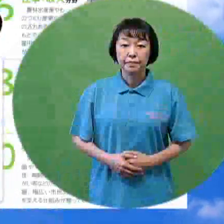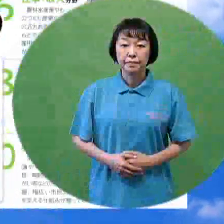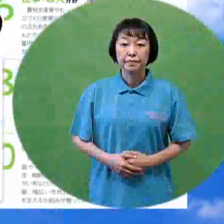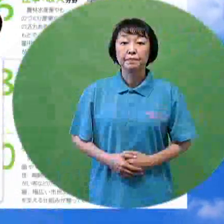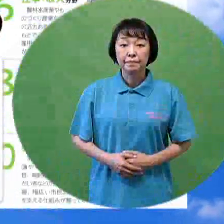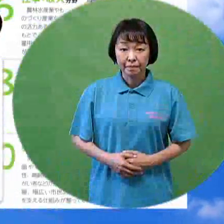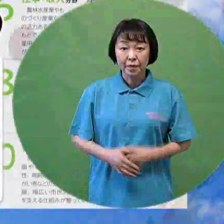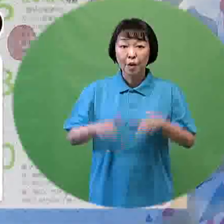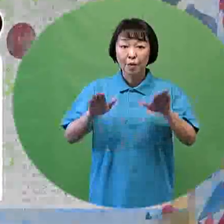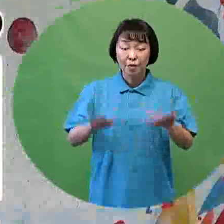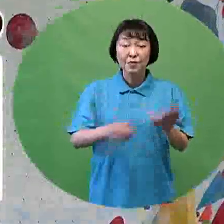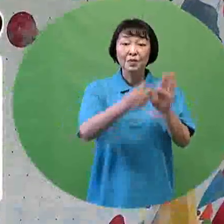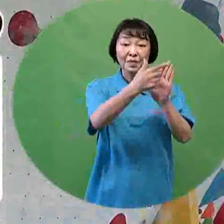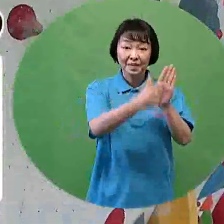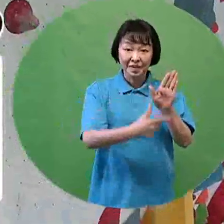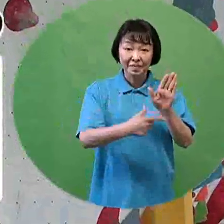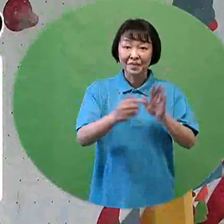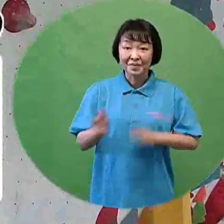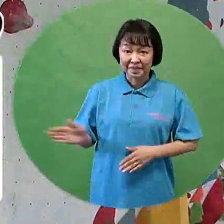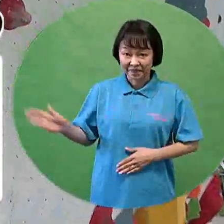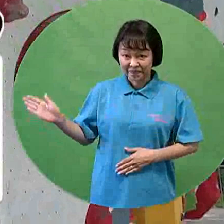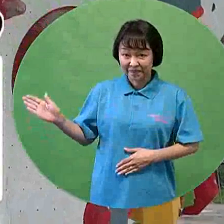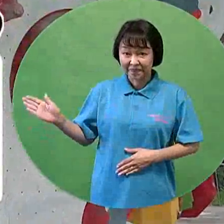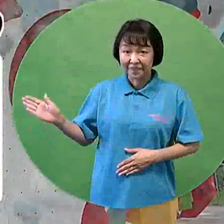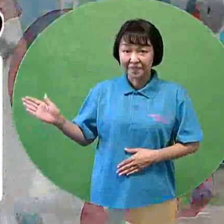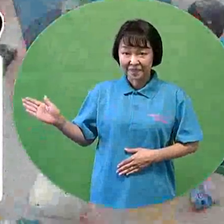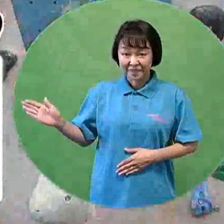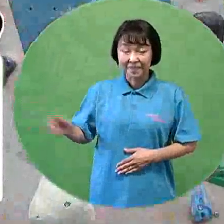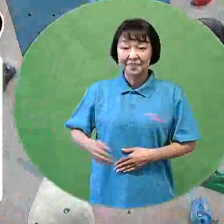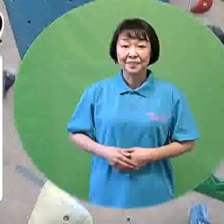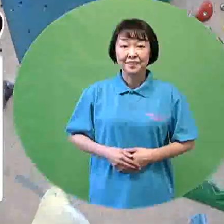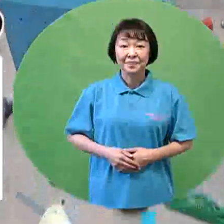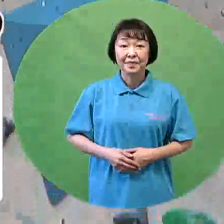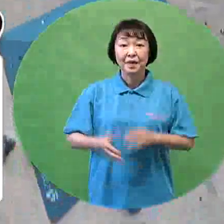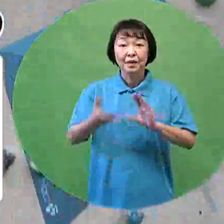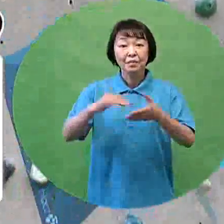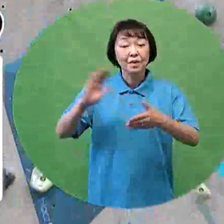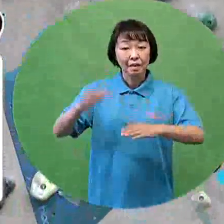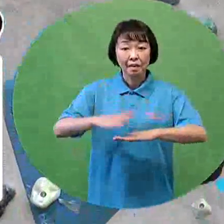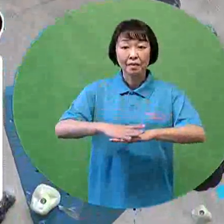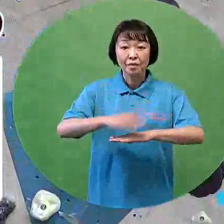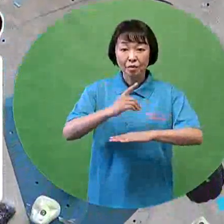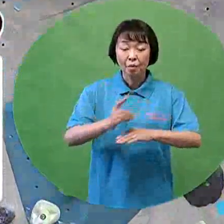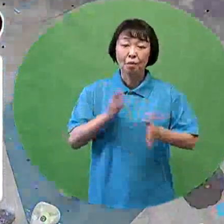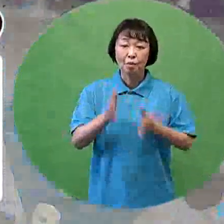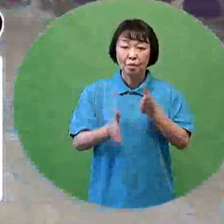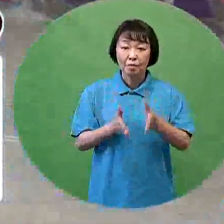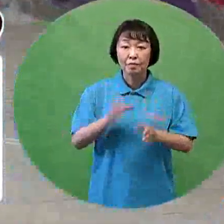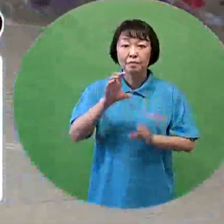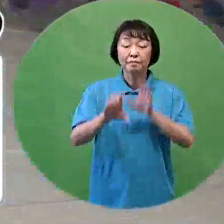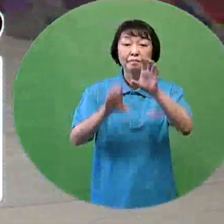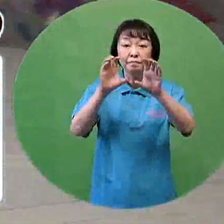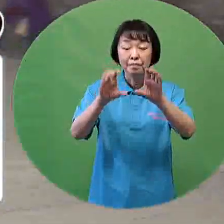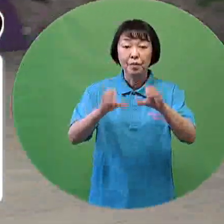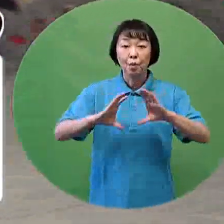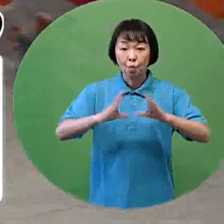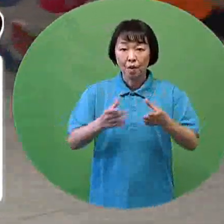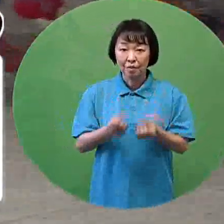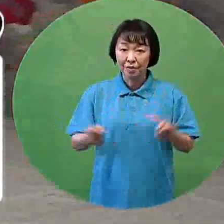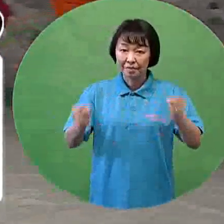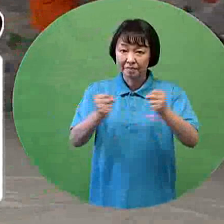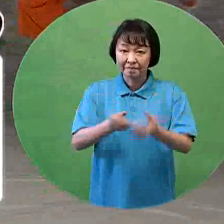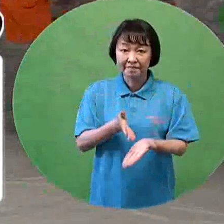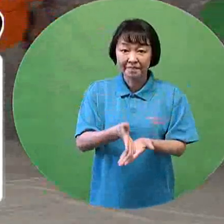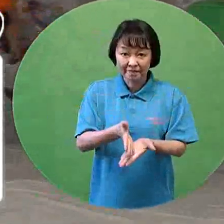今週のテーマはスポーツクライミングの魅力を知ろう。クライミングワールドカップ岩手で初開